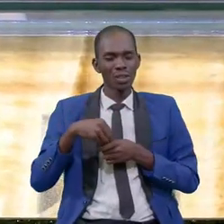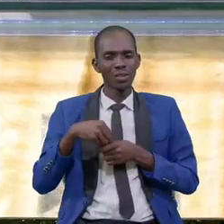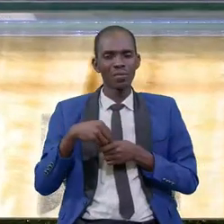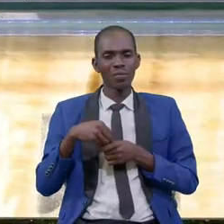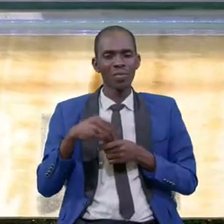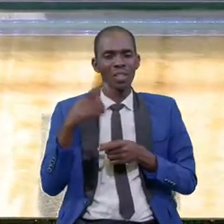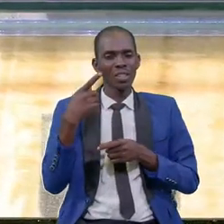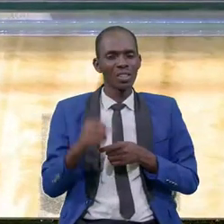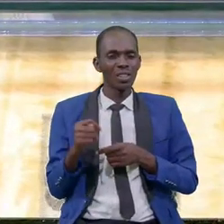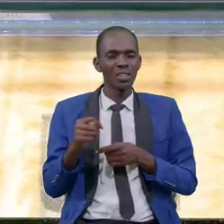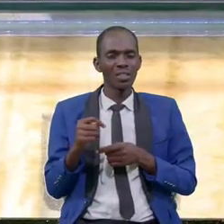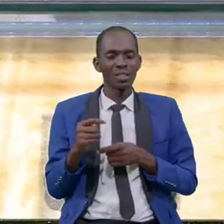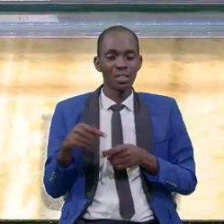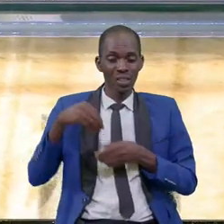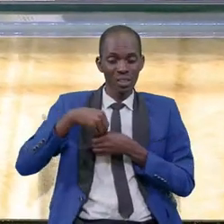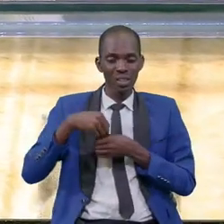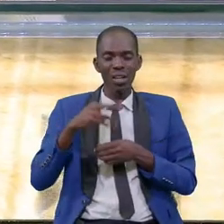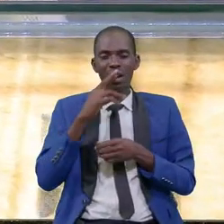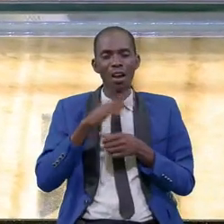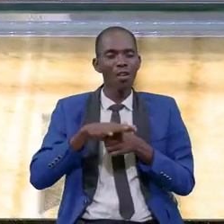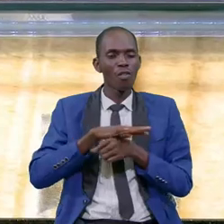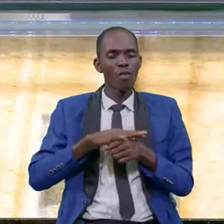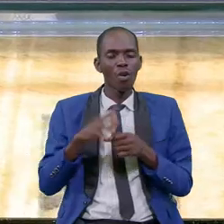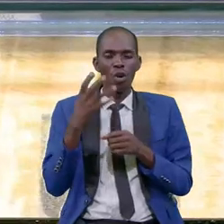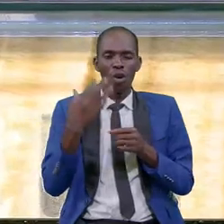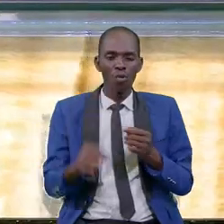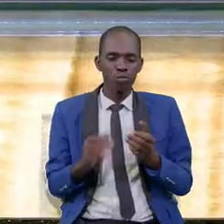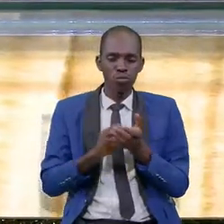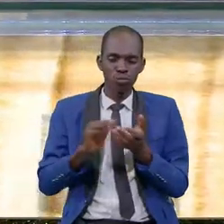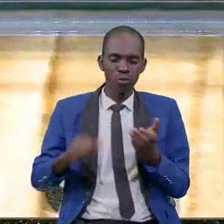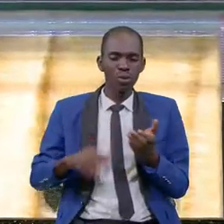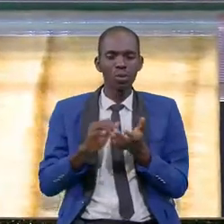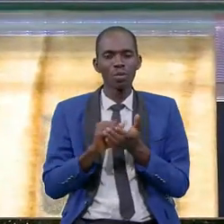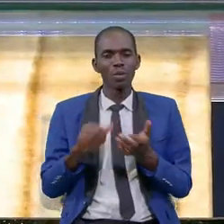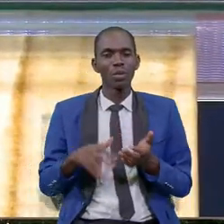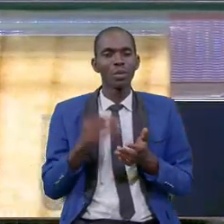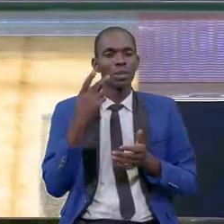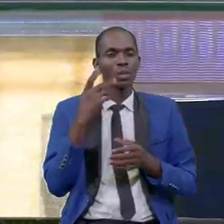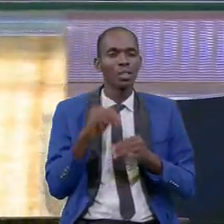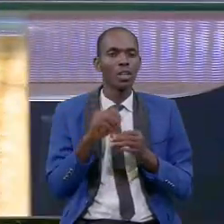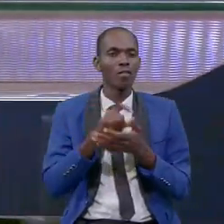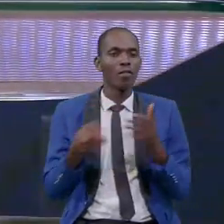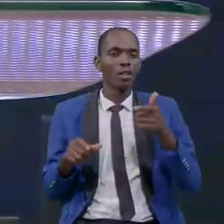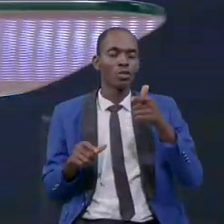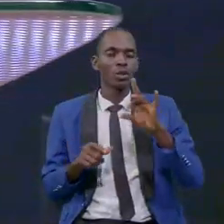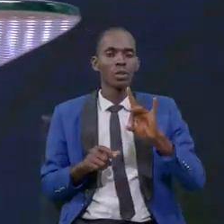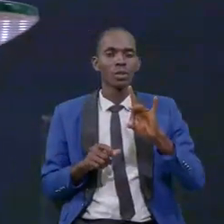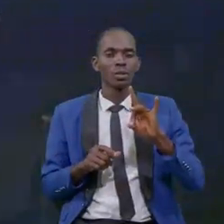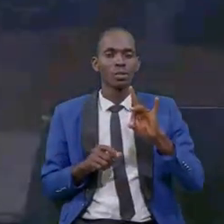pleins de rapines et d'intempérance. Voilà le verset